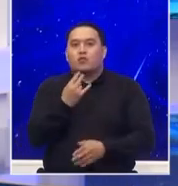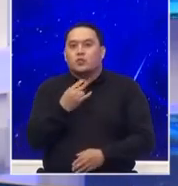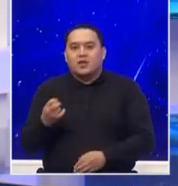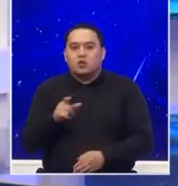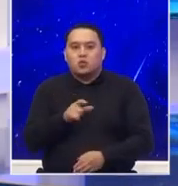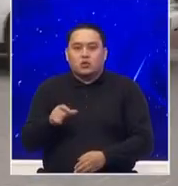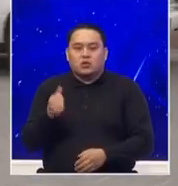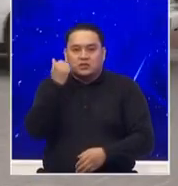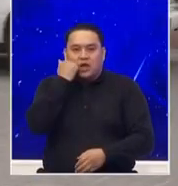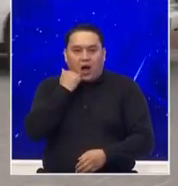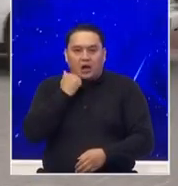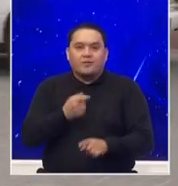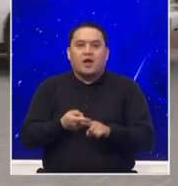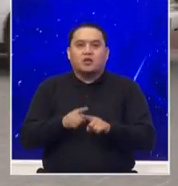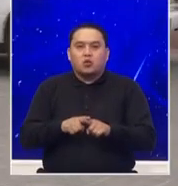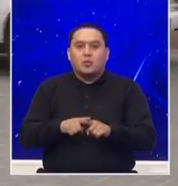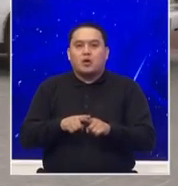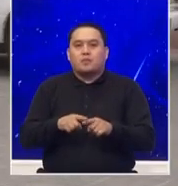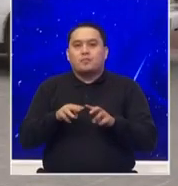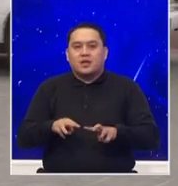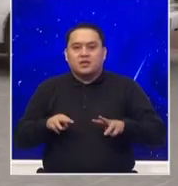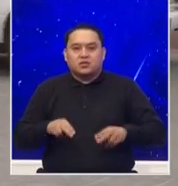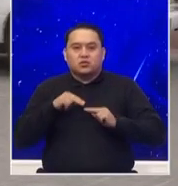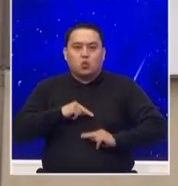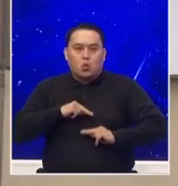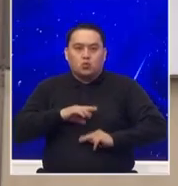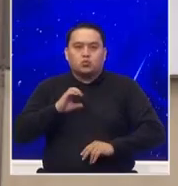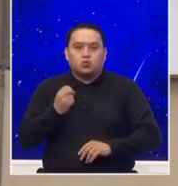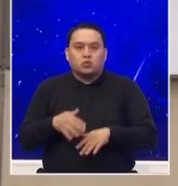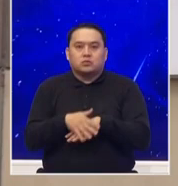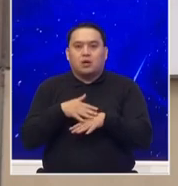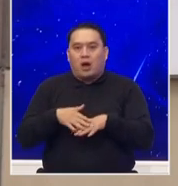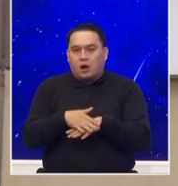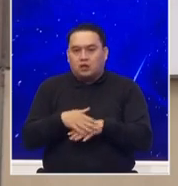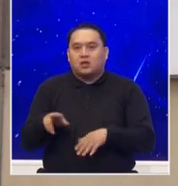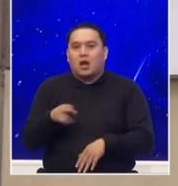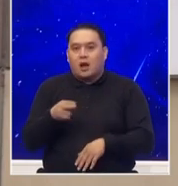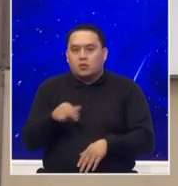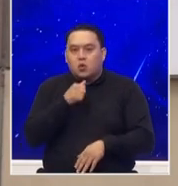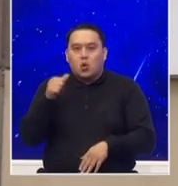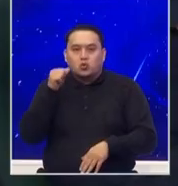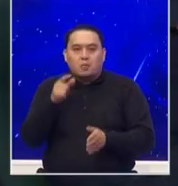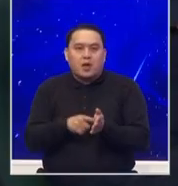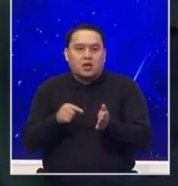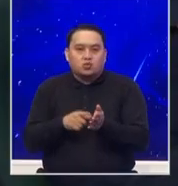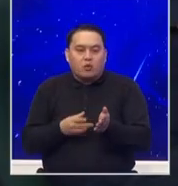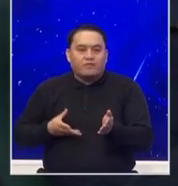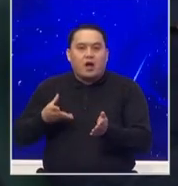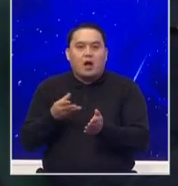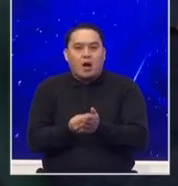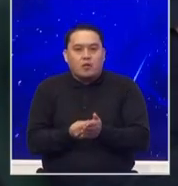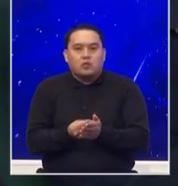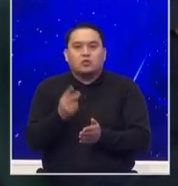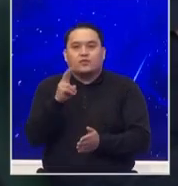миллионов людей пожилого возраста. По данным Министерства труда и социальной защиты населения, в декабре прошлого года на пенсионные выплаты направили